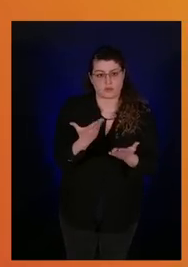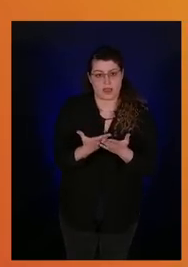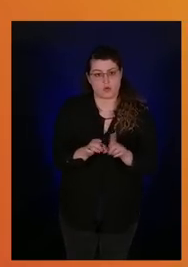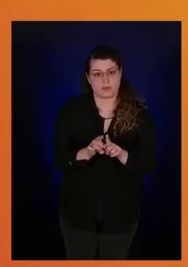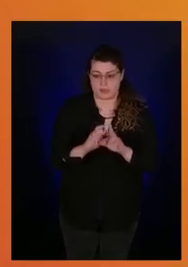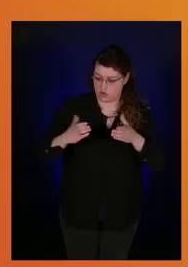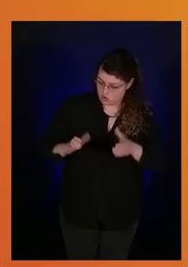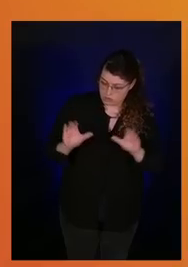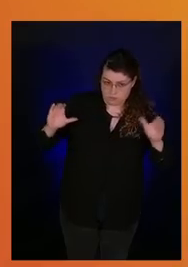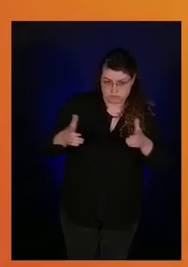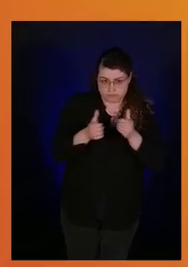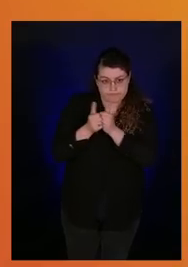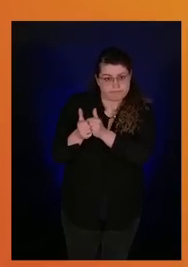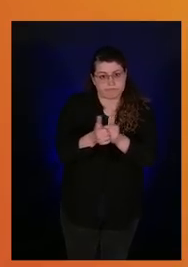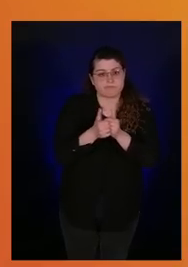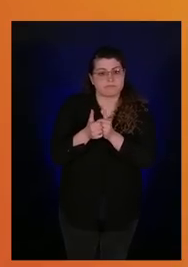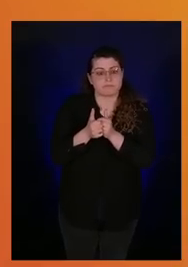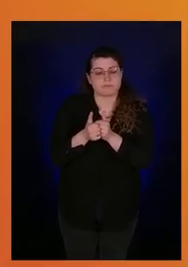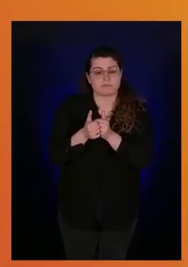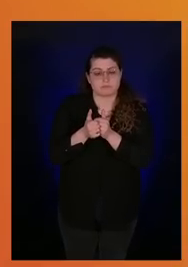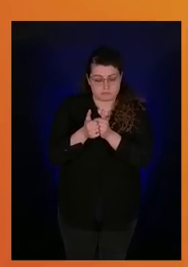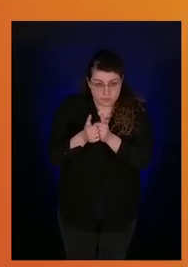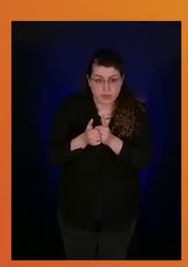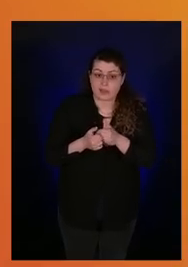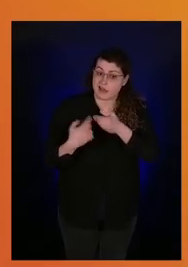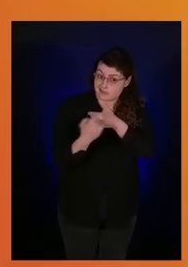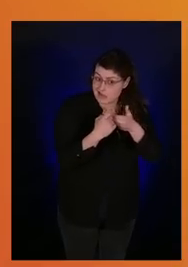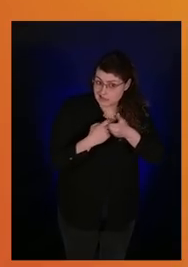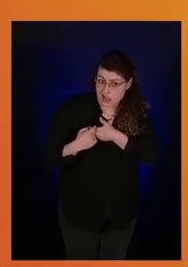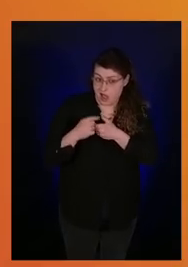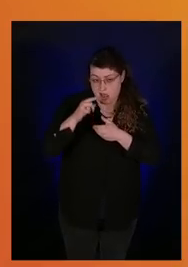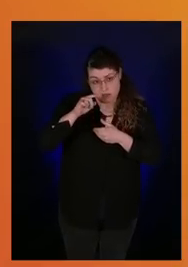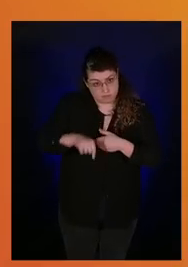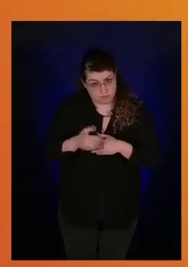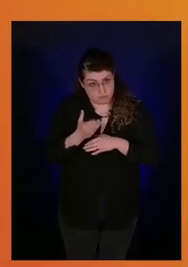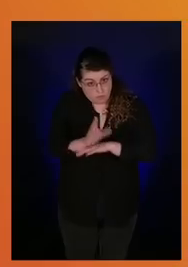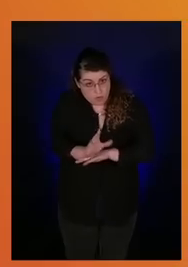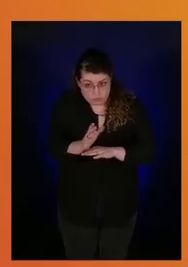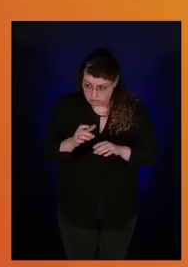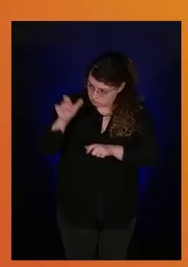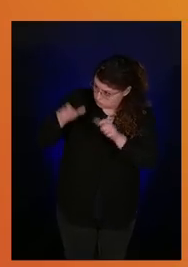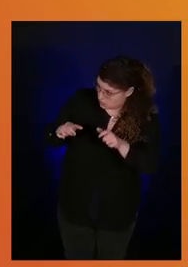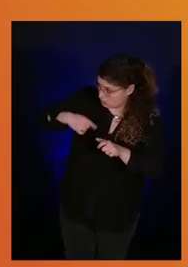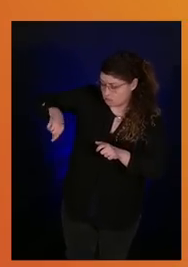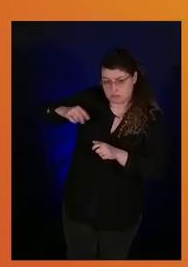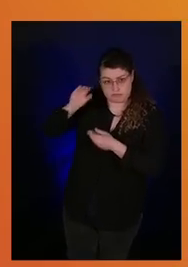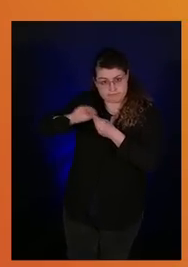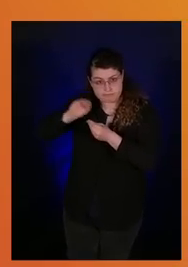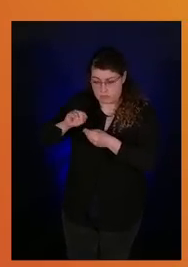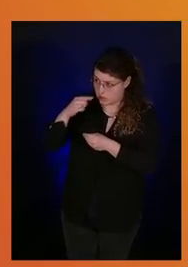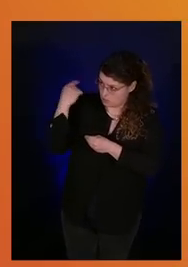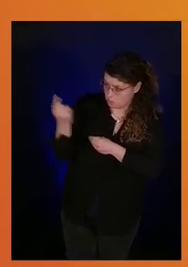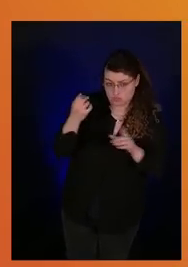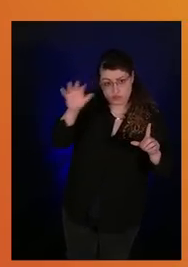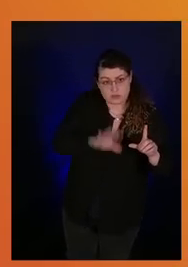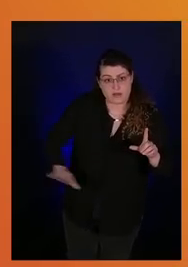dans toute sa diversité. Notre syndicalisme doit répondre à toutes les préoccupations légitimes des travailleuses et travailleurs de ce pays. Sous la